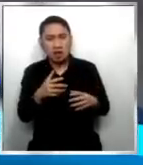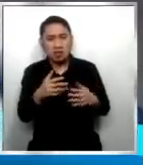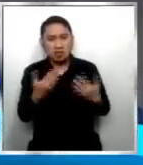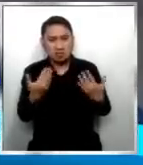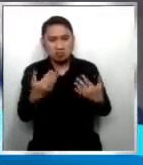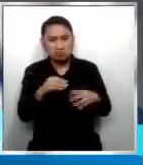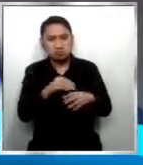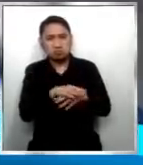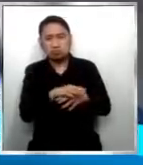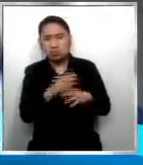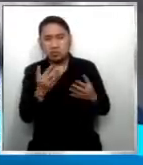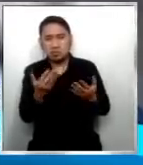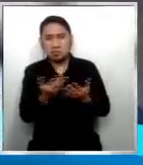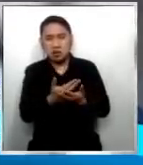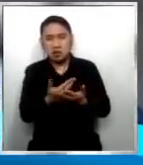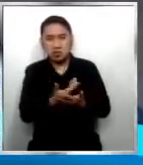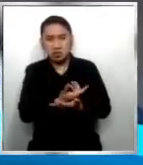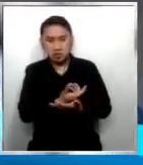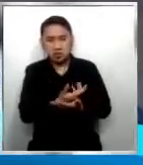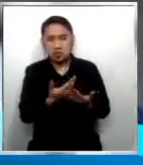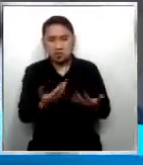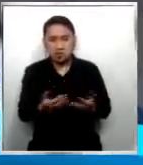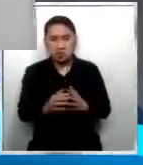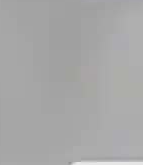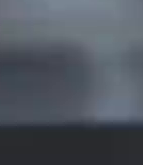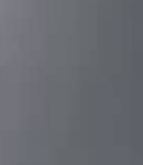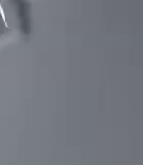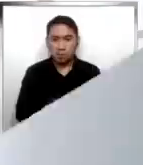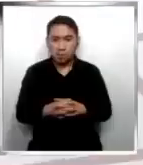ngayong mga bakuna. Nakatutok si Sandra Aguinaldo.